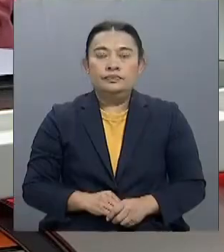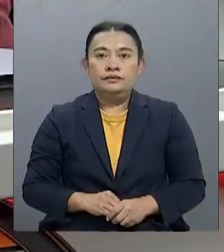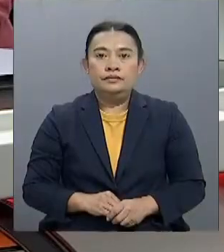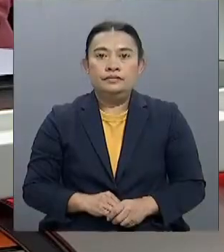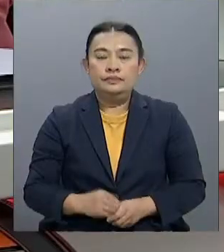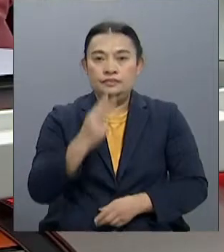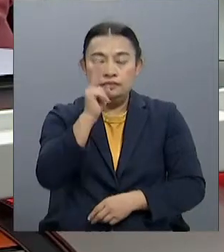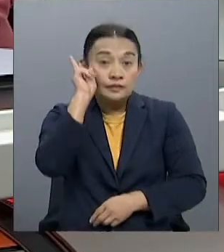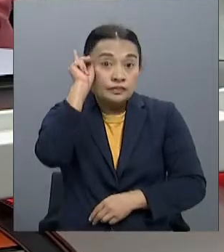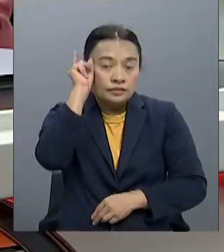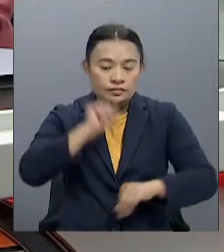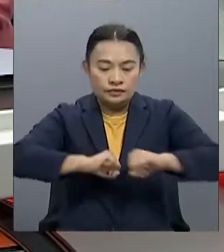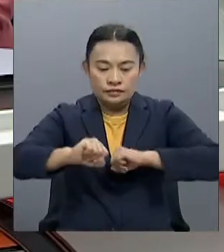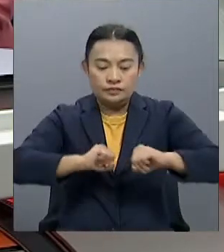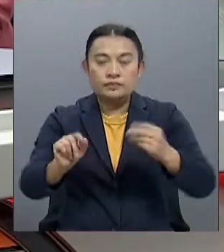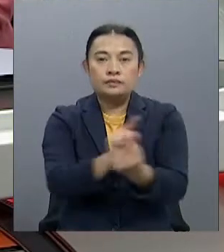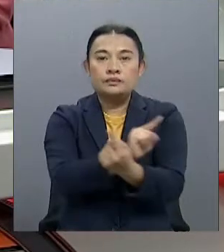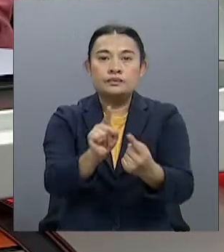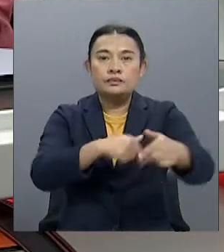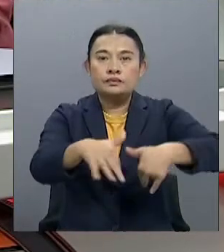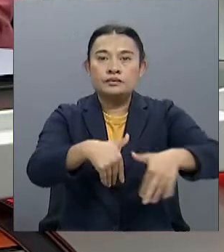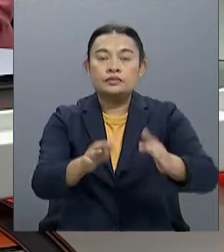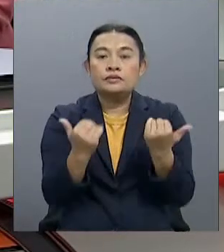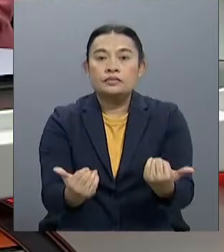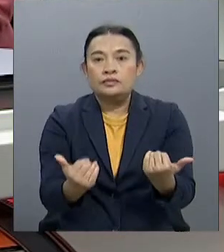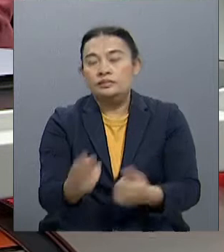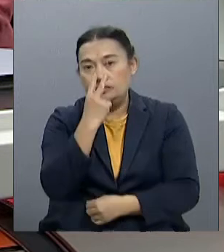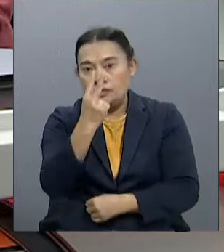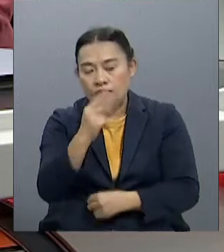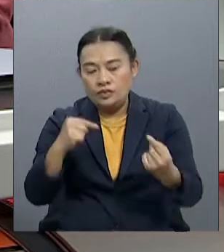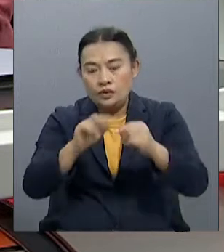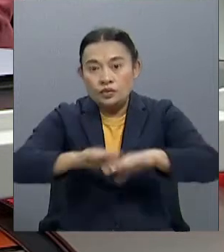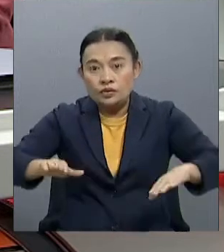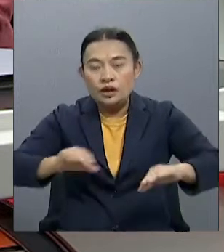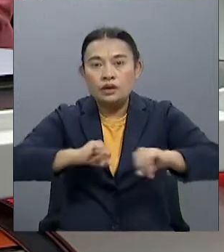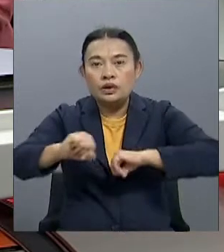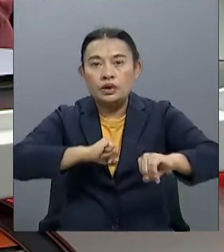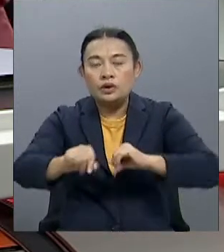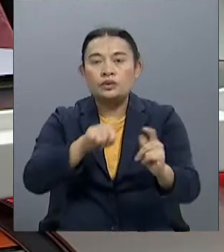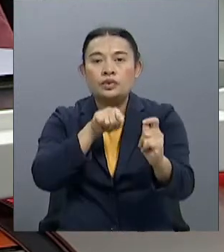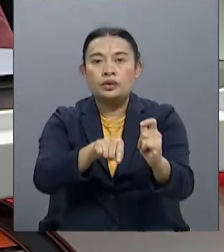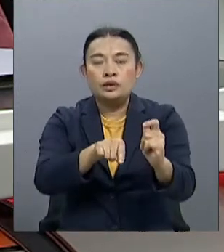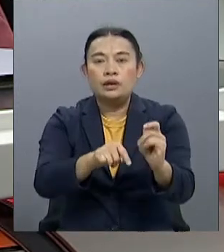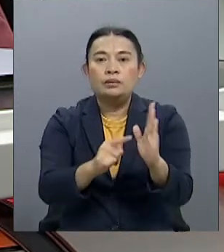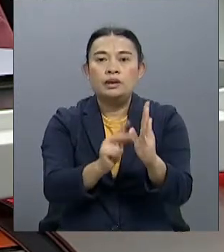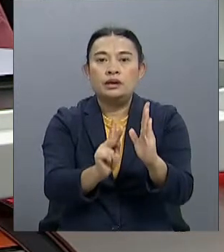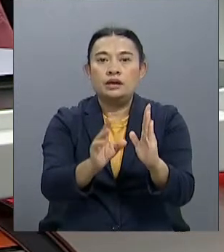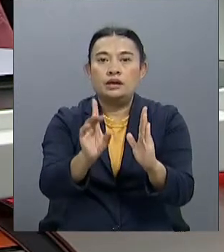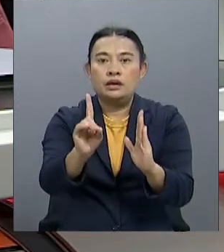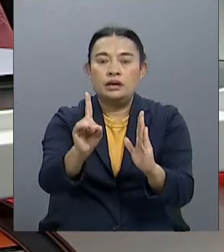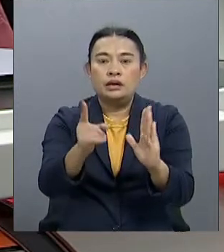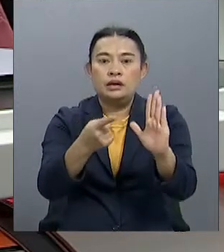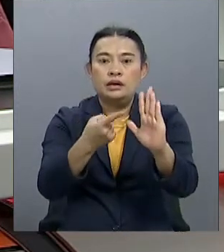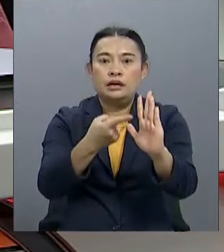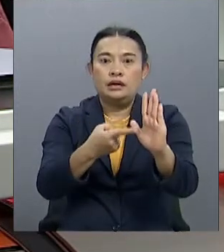เจนซีรีพอร์เตอร์วันนี้พาไปติดตามกิจกรรมเปิดพื้นที่สร้างสรรค์ให้เด็กและเยาวชนในอำเภอแกดำนะคะที่จังหวัดมหาส